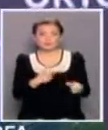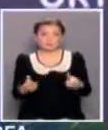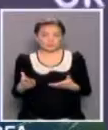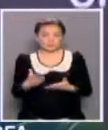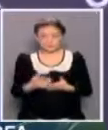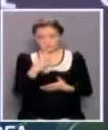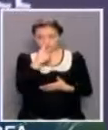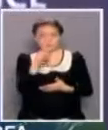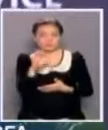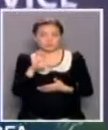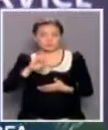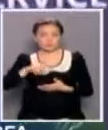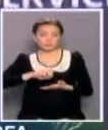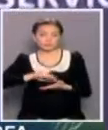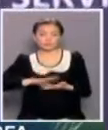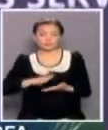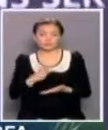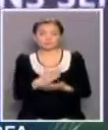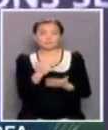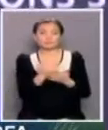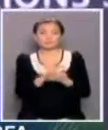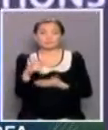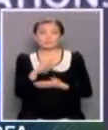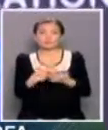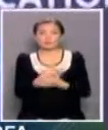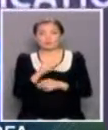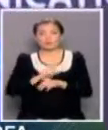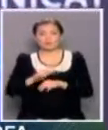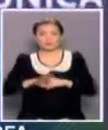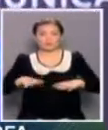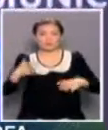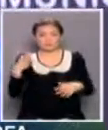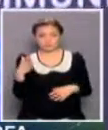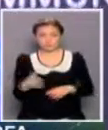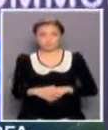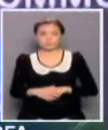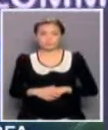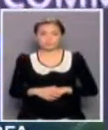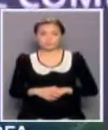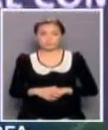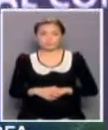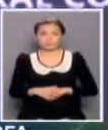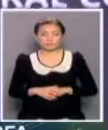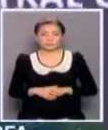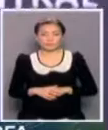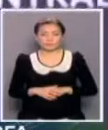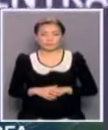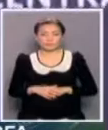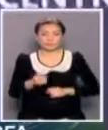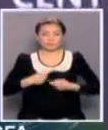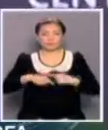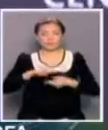бағдарлама биылғы жылы күзде бекітілді, ол бағдарлама бойынша жаңа оқулықтар дайындалды, осы жаңа оқулықтар бойынша